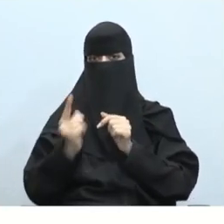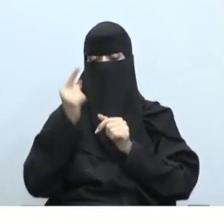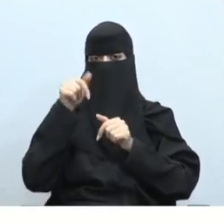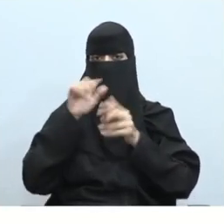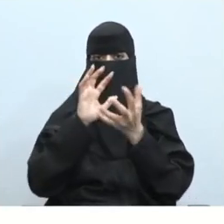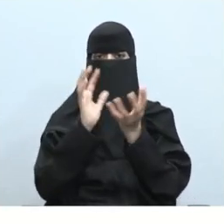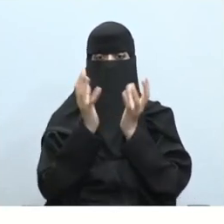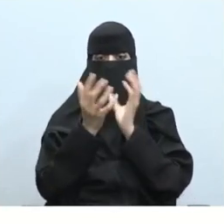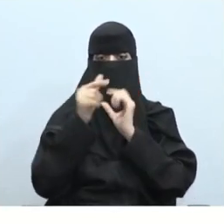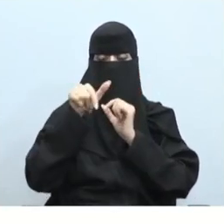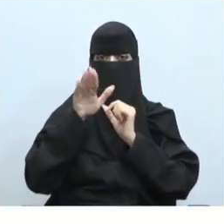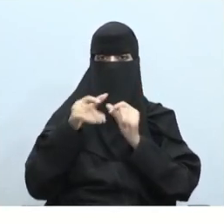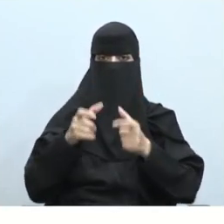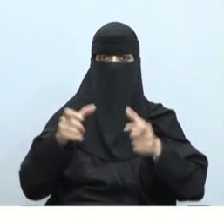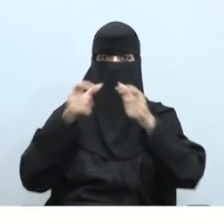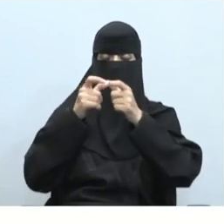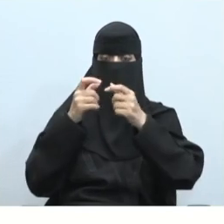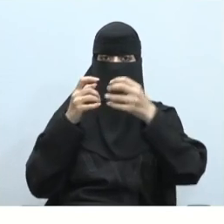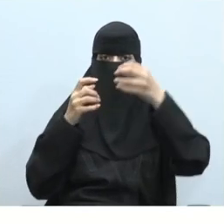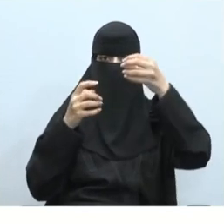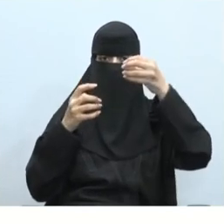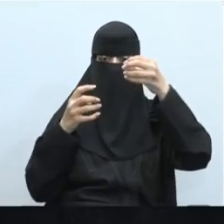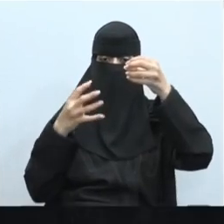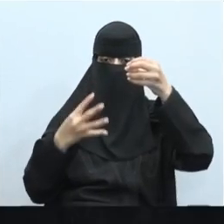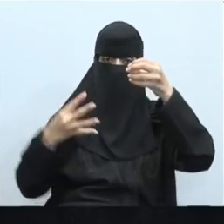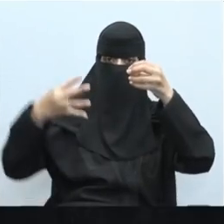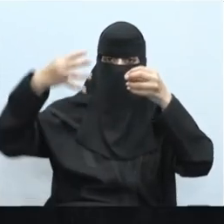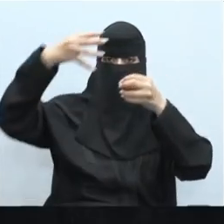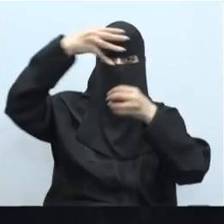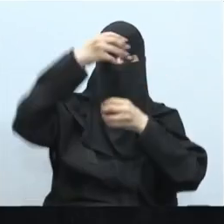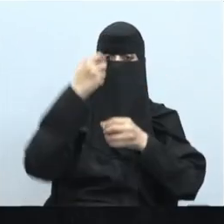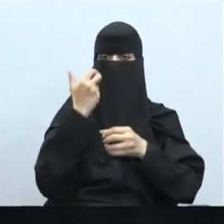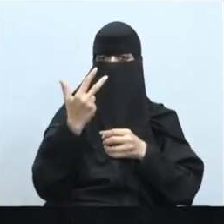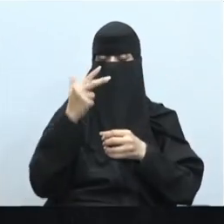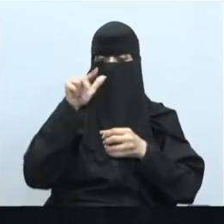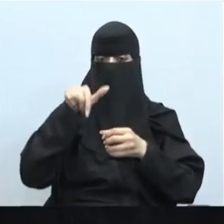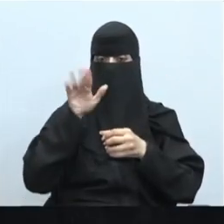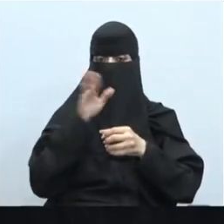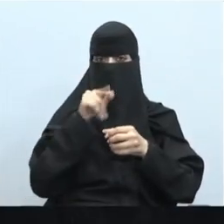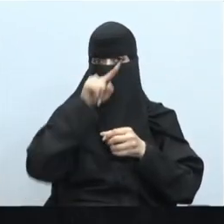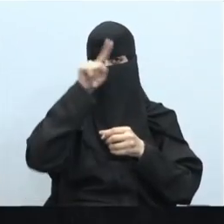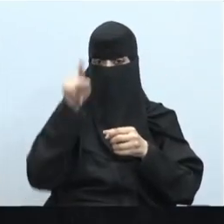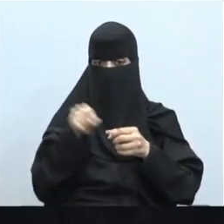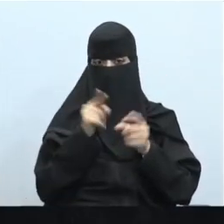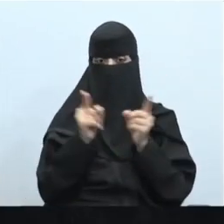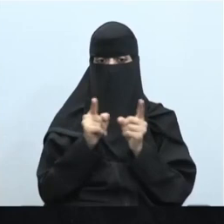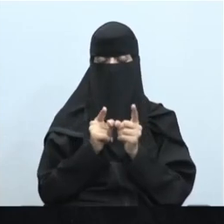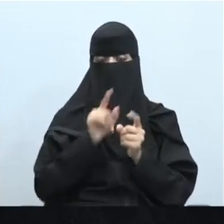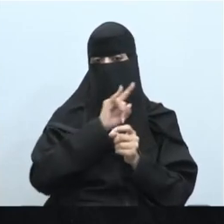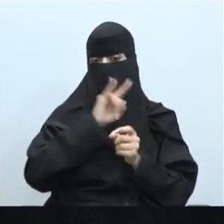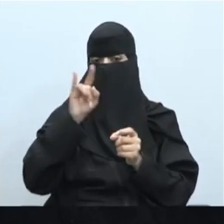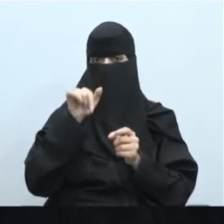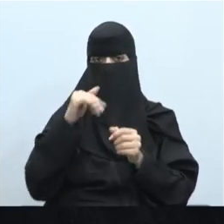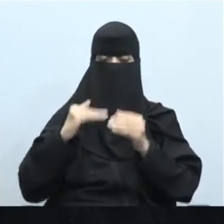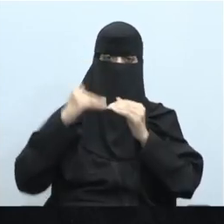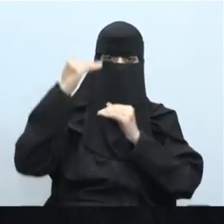كواكب المجموعه الشمسيه الثمانيه هذا الكوكب يدور في مدار محدد لا